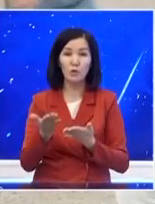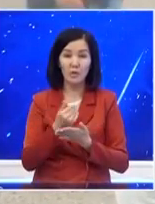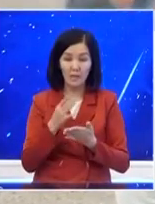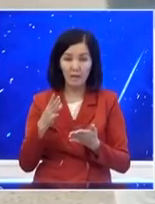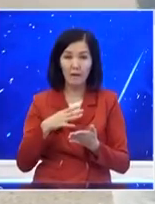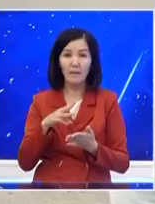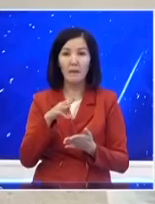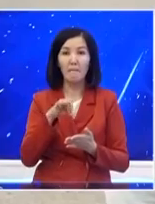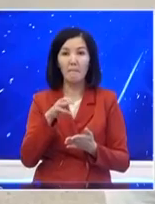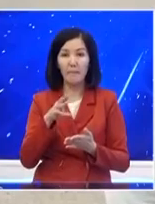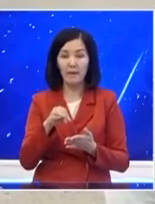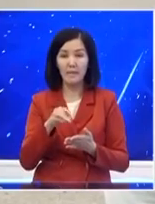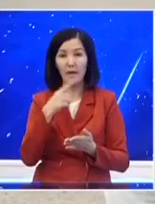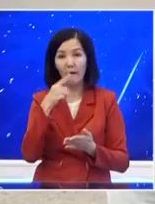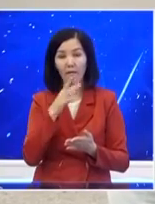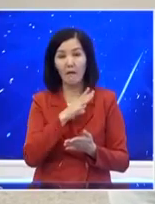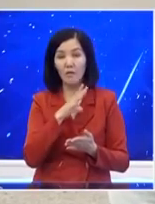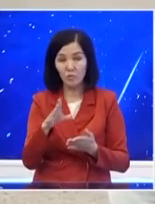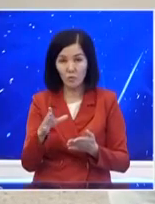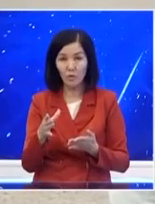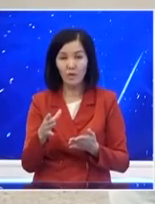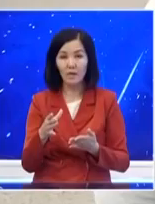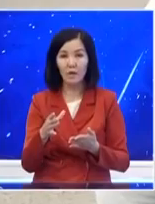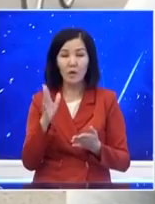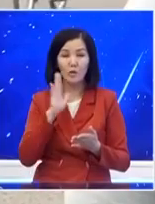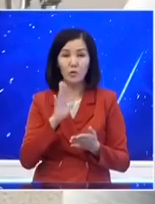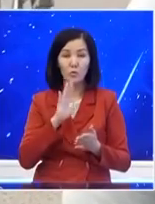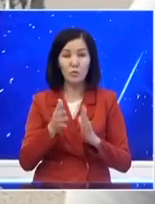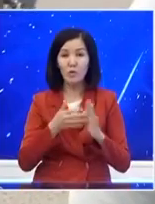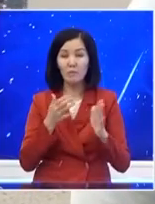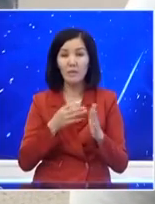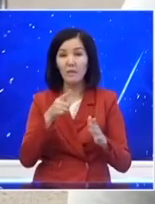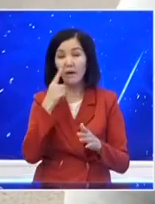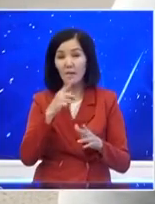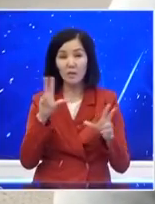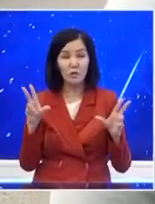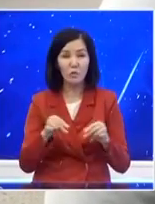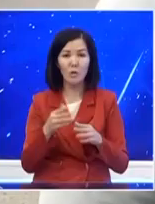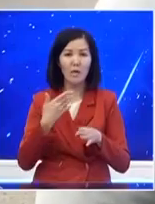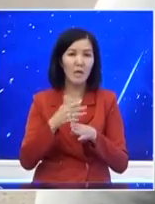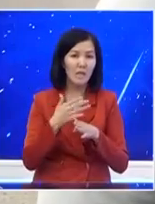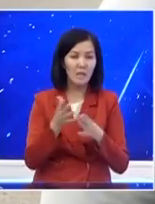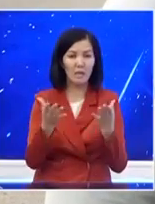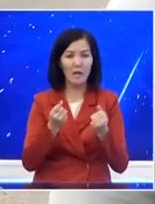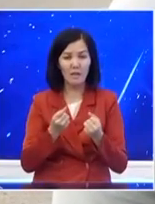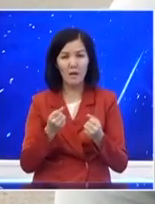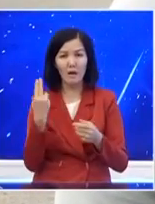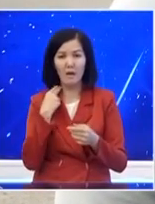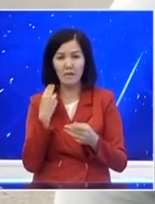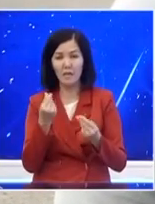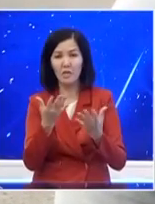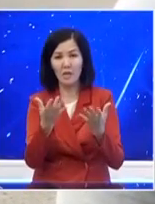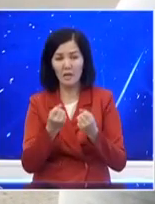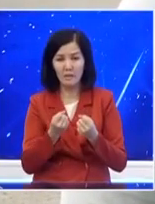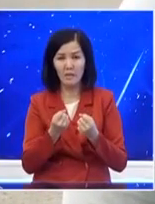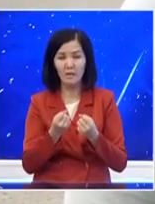айында бізге айтқан жоқ, хатта берген жоқ, су жетпейді деп. Біреу кредит алды, біреу бір жөні қарыз қалды ақшаға,